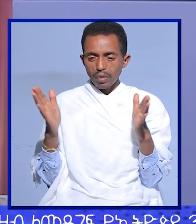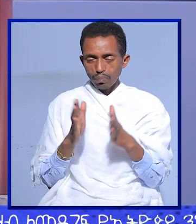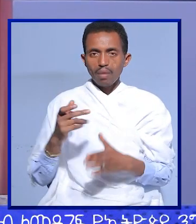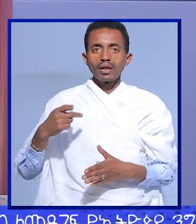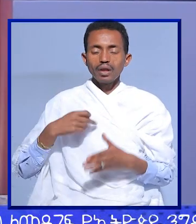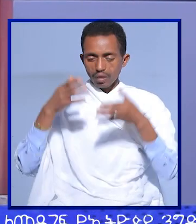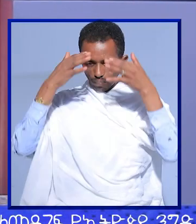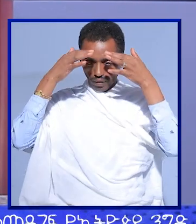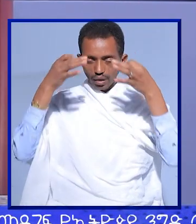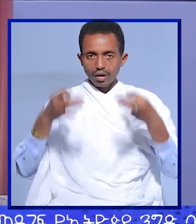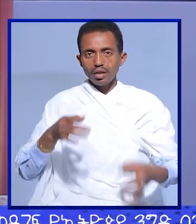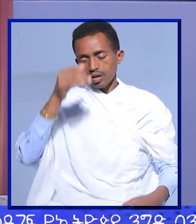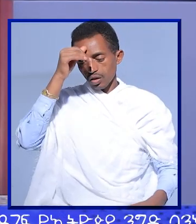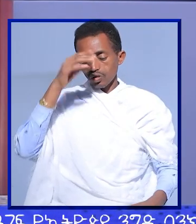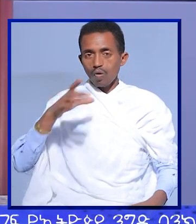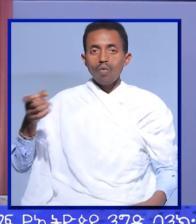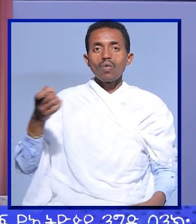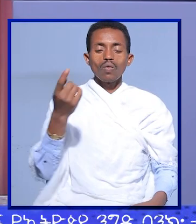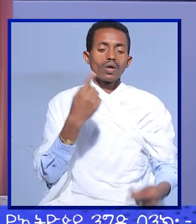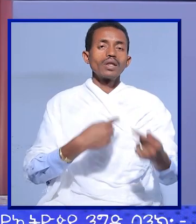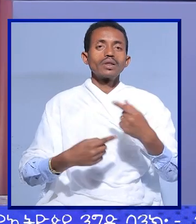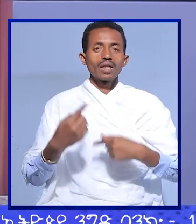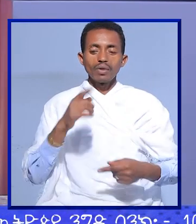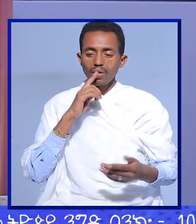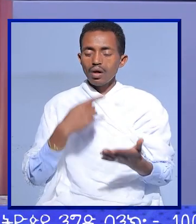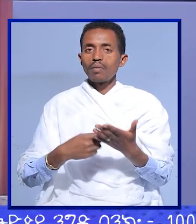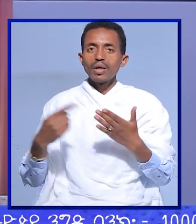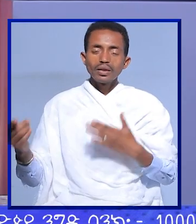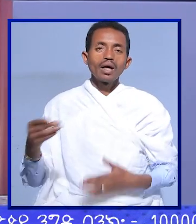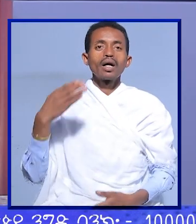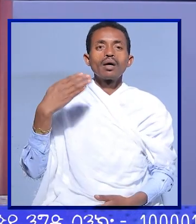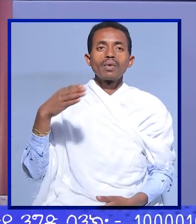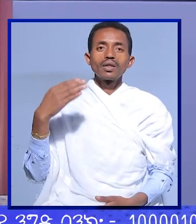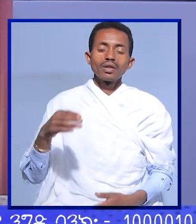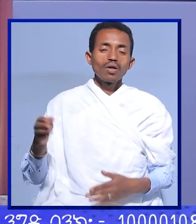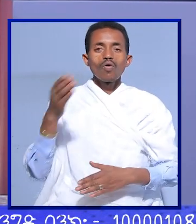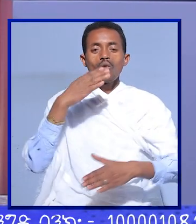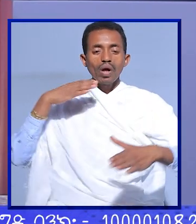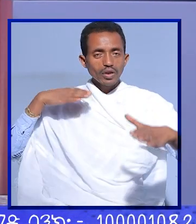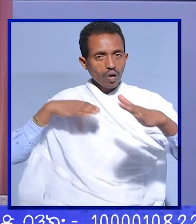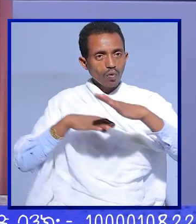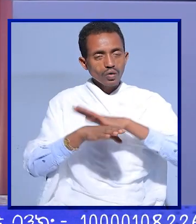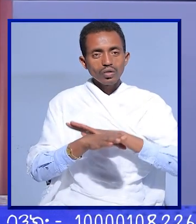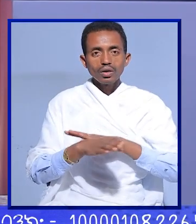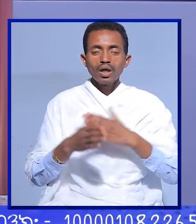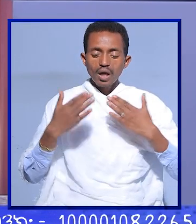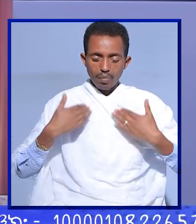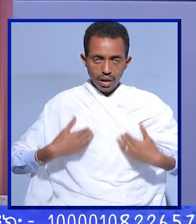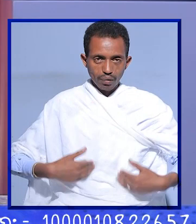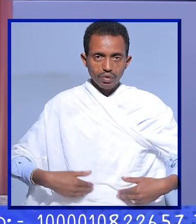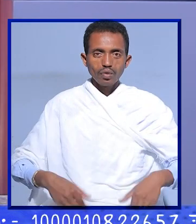ተወስኖ ሰው ሆኖ ስለመጣ በዛች በቤተልሔም ዋሻ ውስጥ